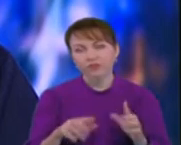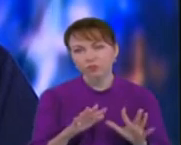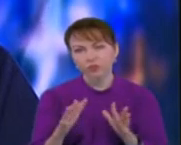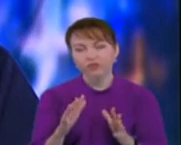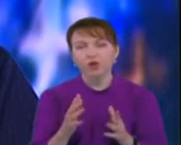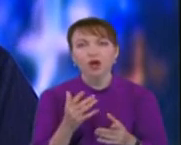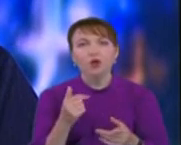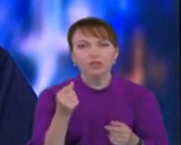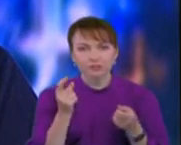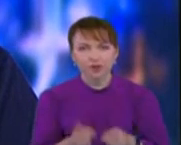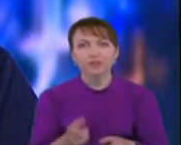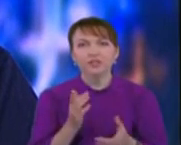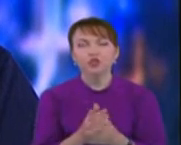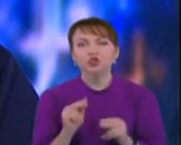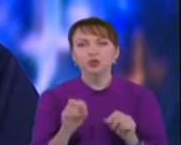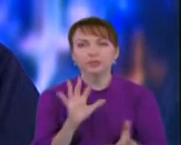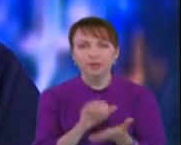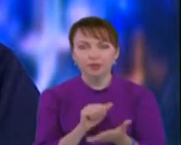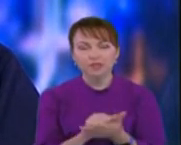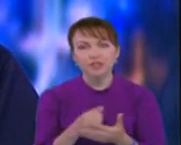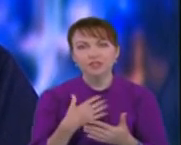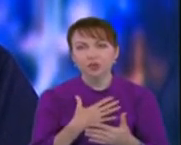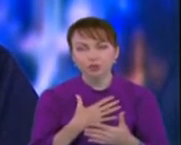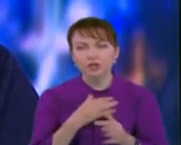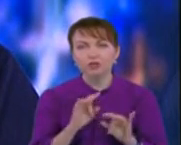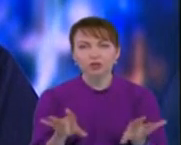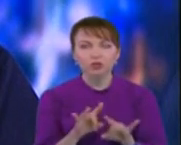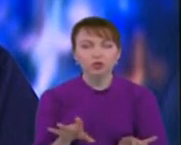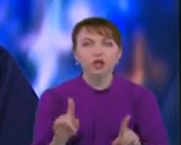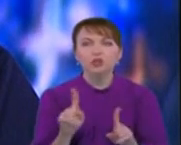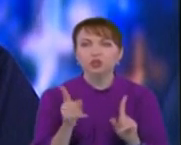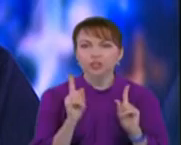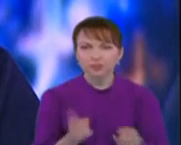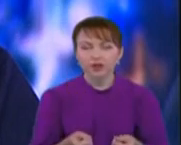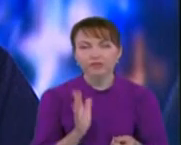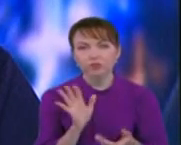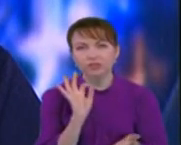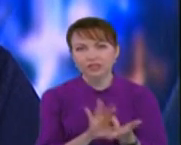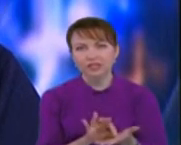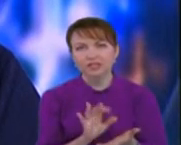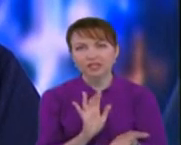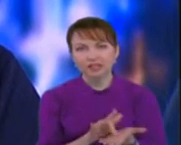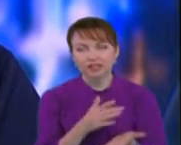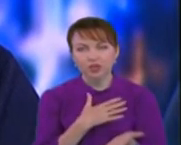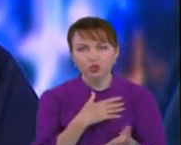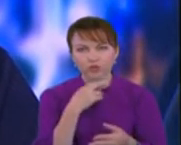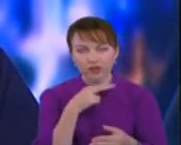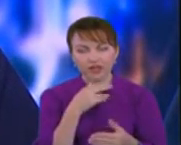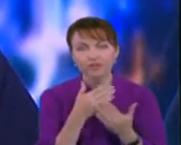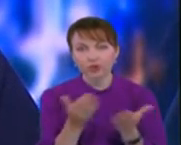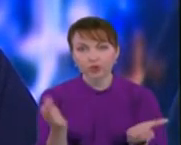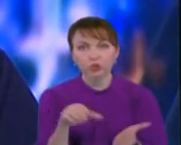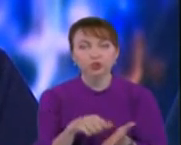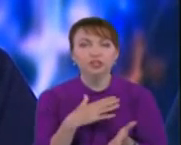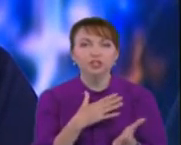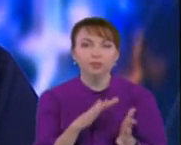чим займатися, і я залюбки вам розкажу, що насправді буде становити центр нашої уваги, а відтак і вашої участі у